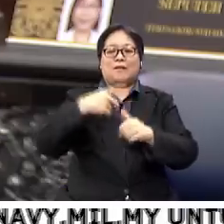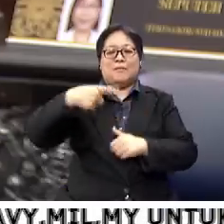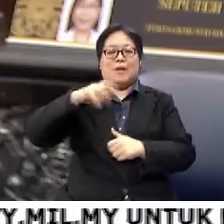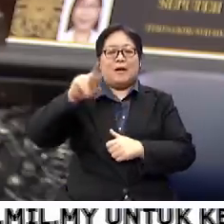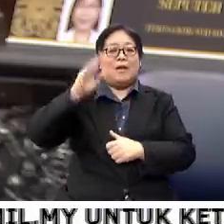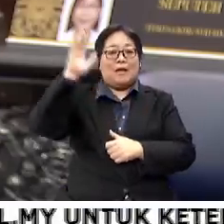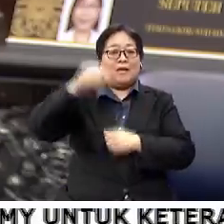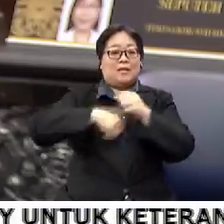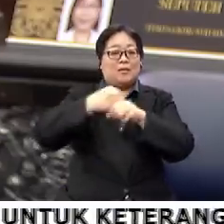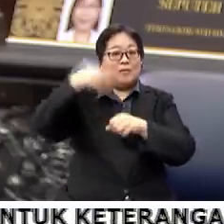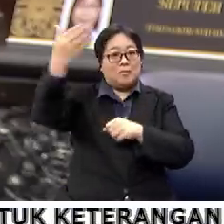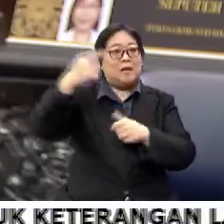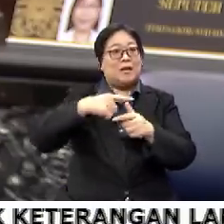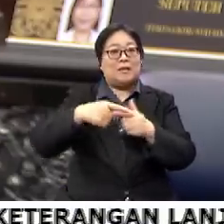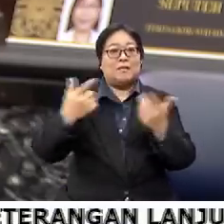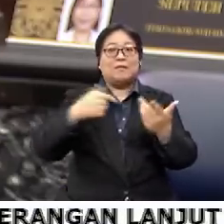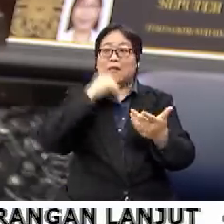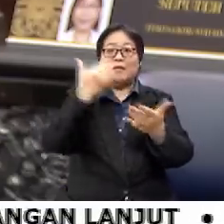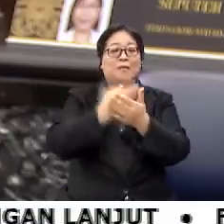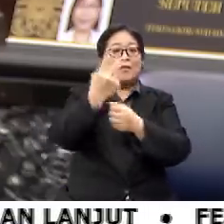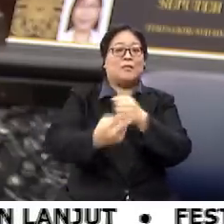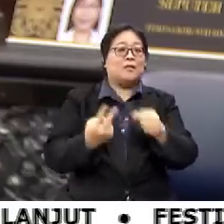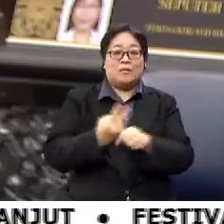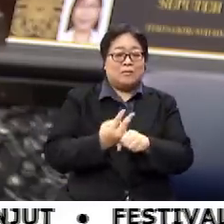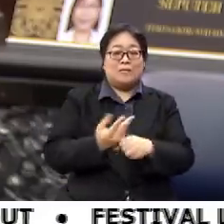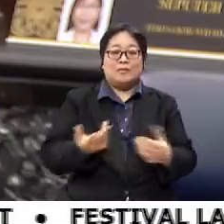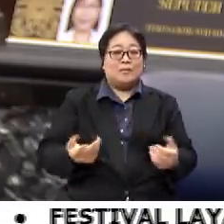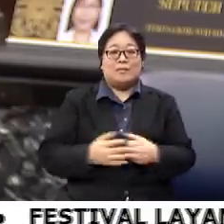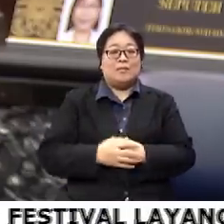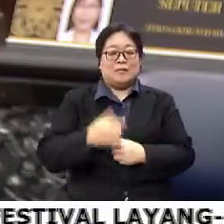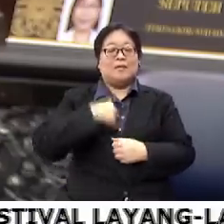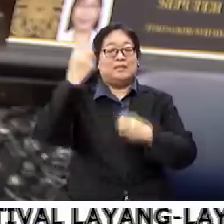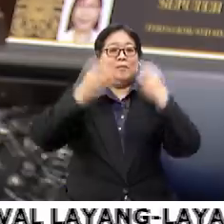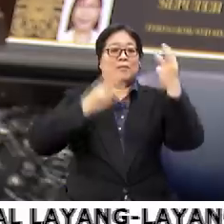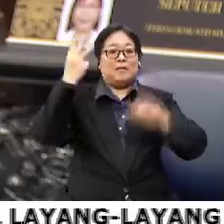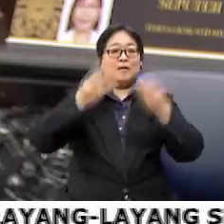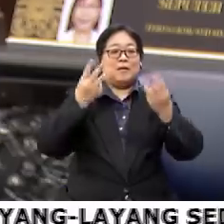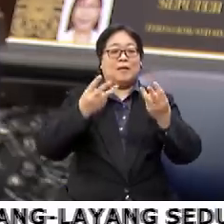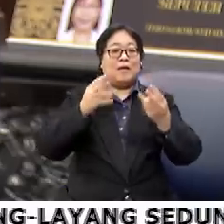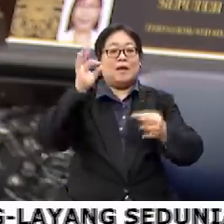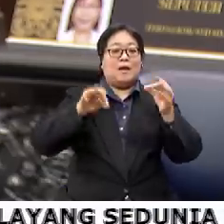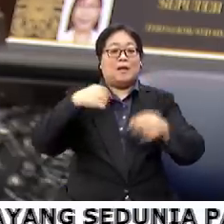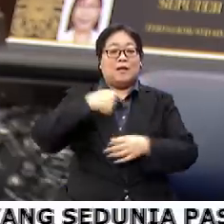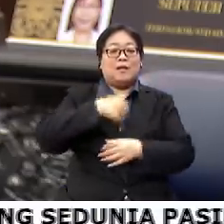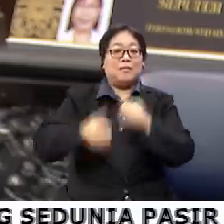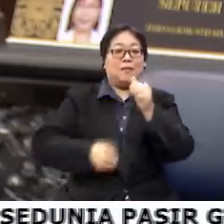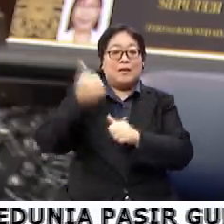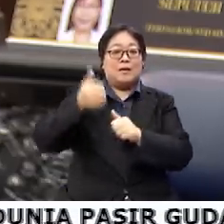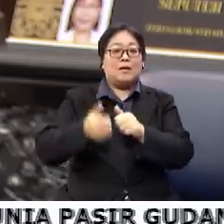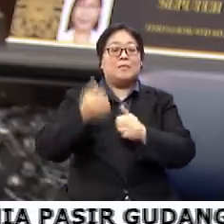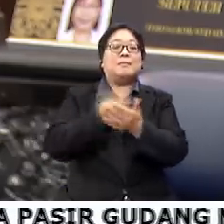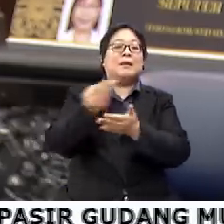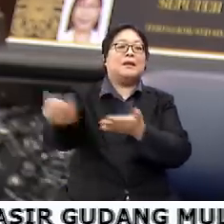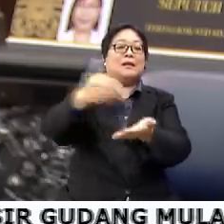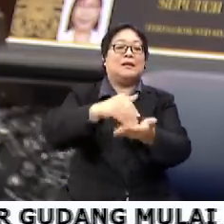raya tahun depan ataupun tak sampai lagi 2 tahun lebih dah. Ya. Dan saya bimbang bila berlaku pilihan raya kita menang, lepas itu menang beli